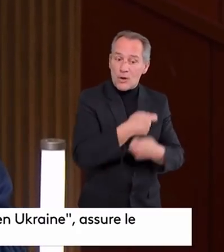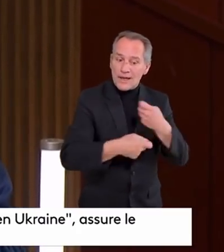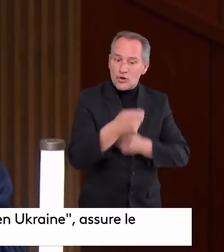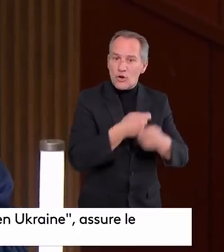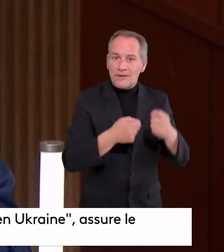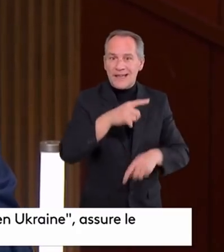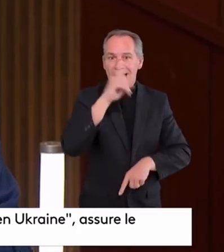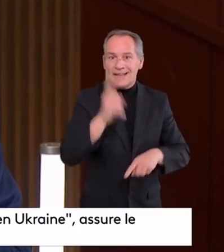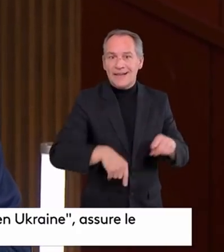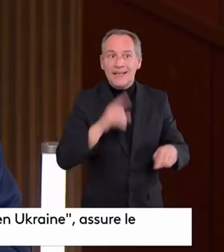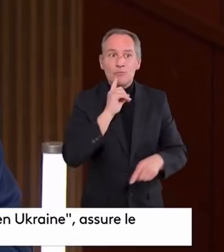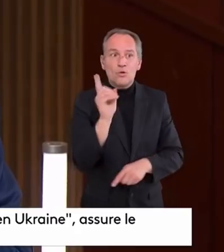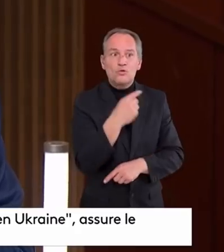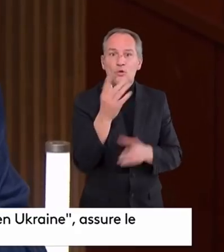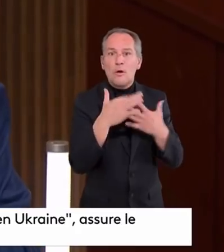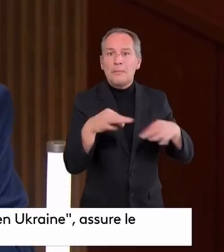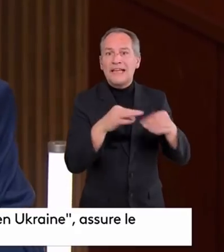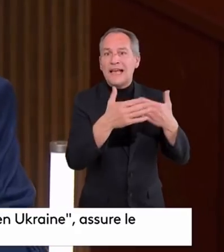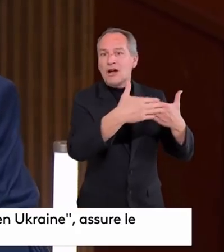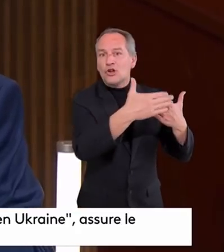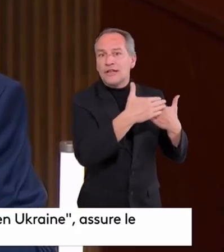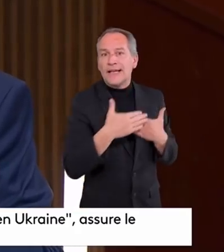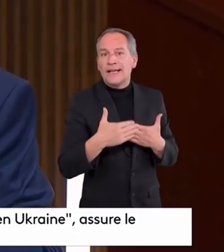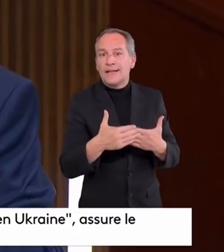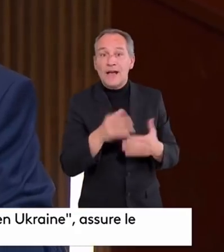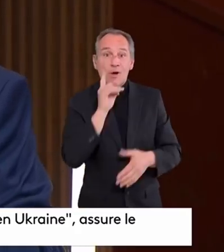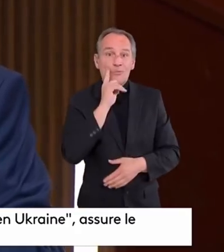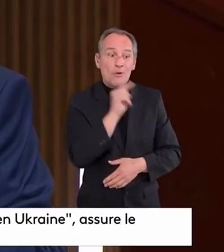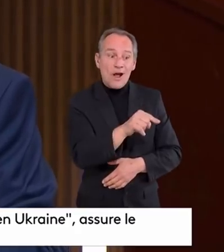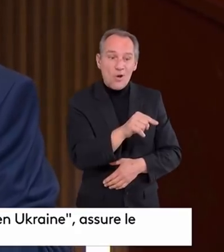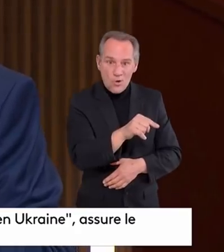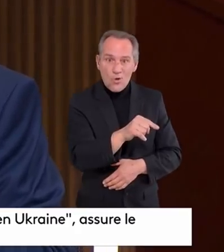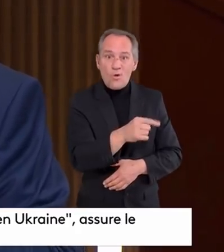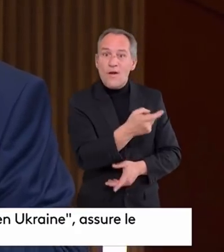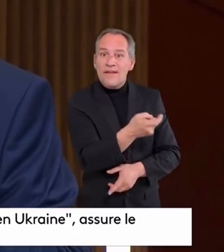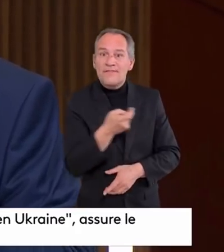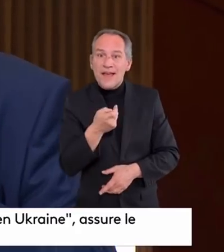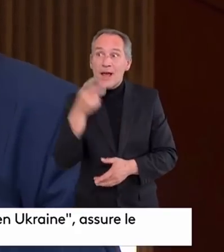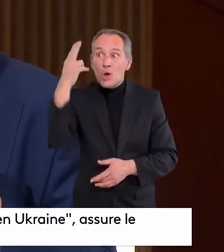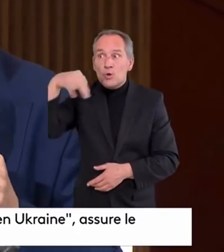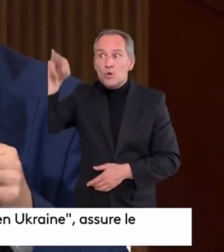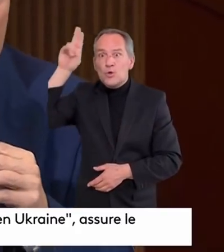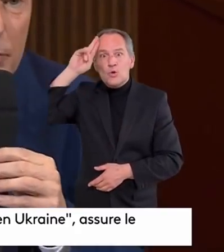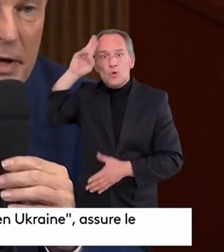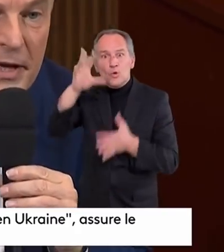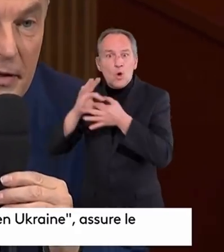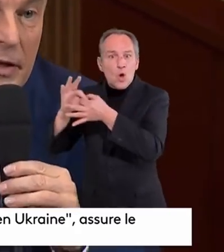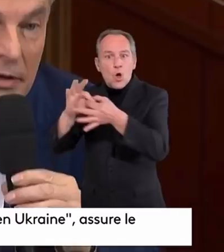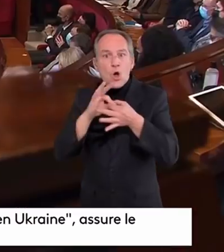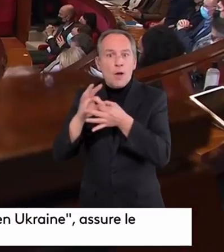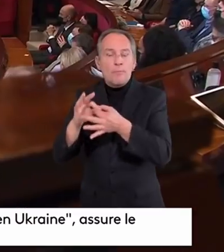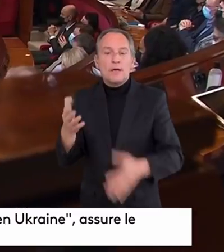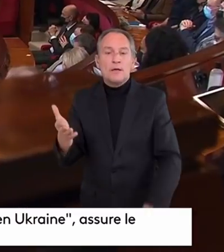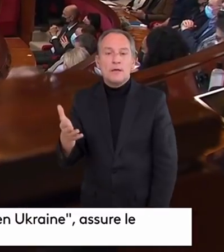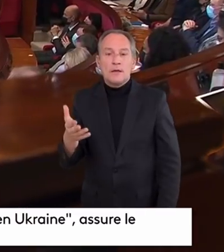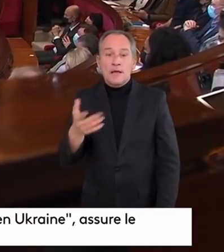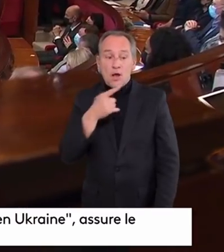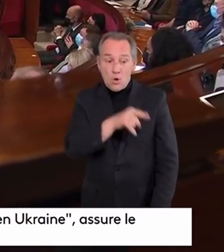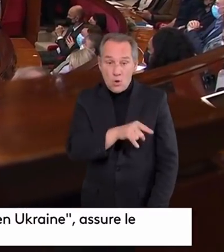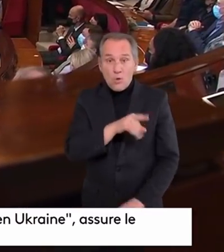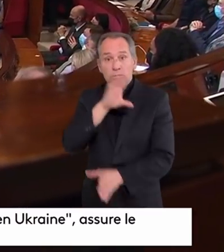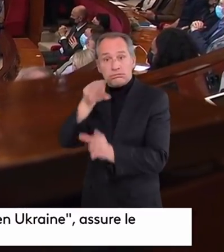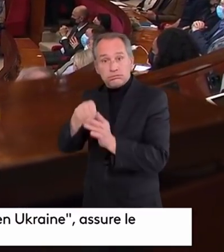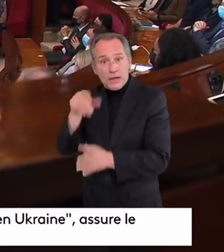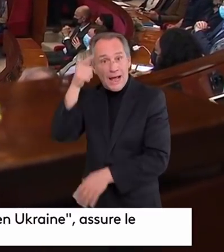entourent. Parce que ils appartiennent à l'Union européenne. Ils appartiennent à la République. Et donc, ils sont dans la